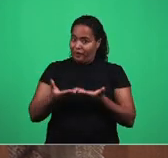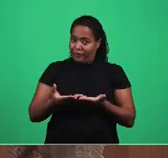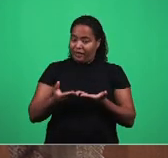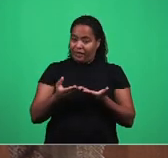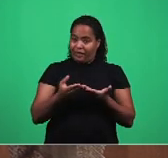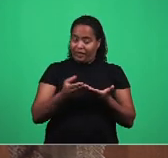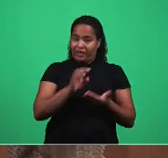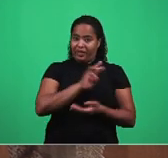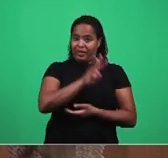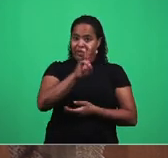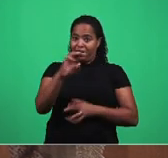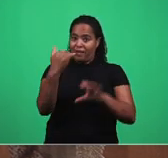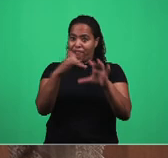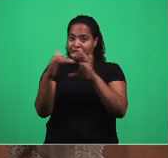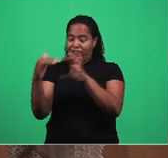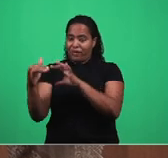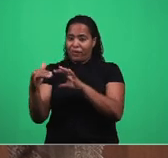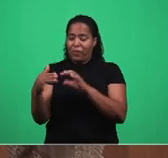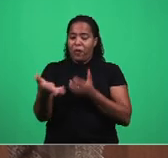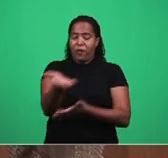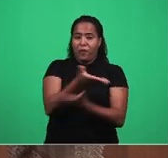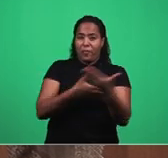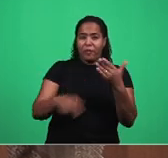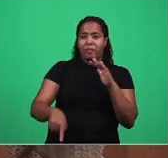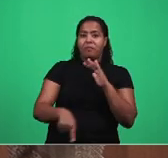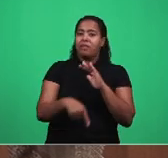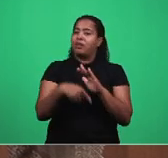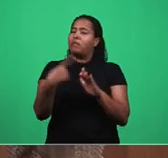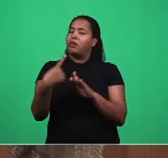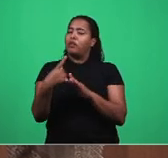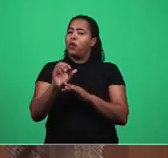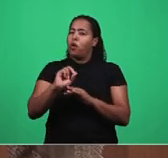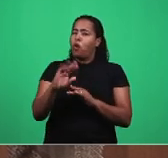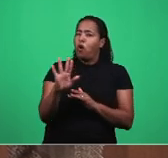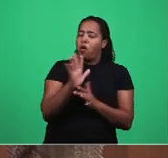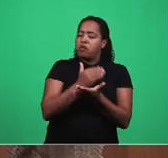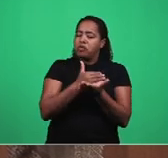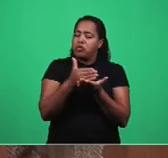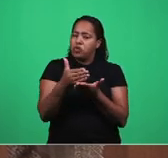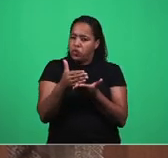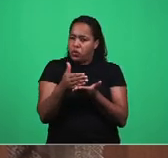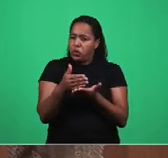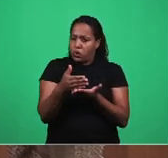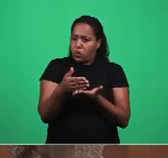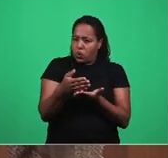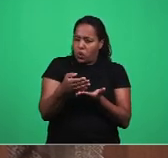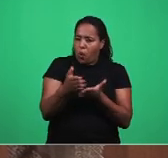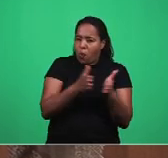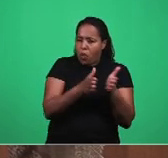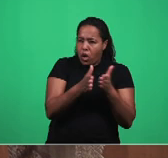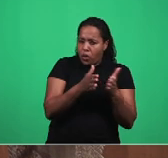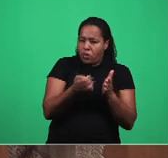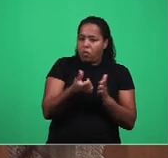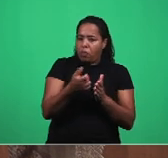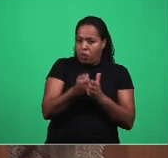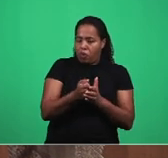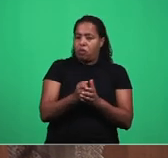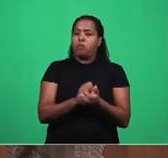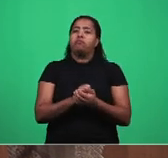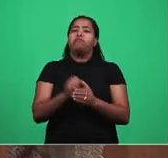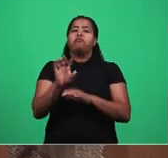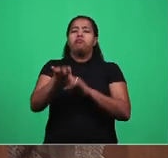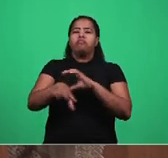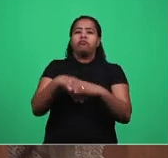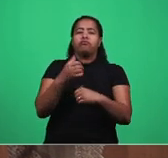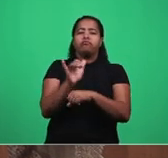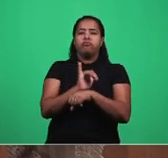lien et qui participent pour la première fois ou est arrivé récemment et participe des cultes transmis à travers notre